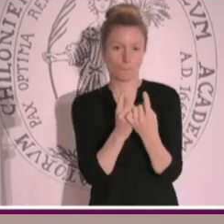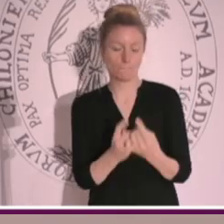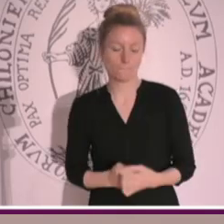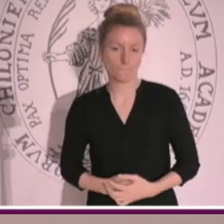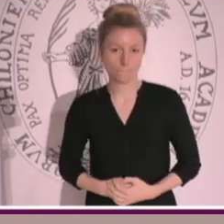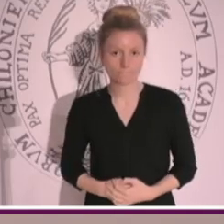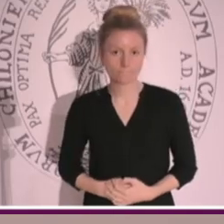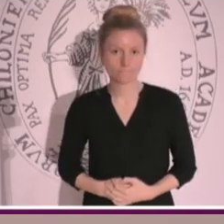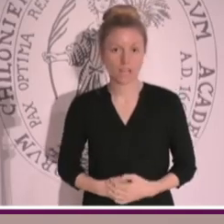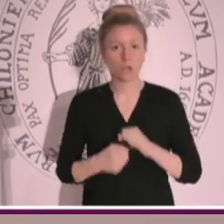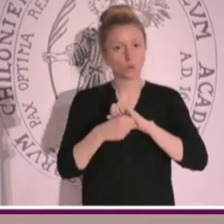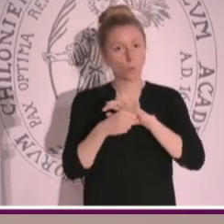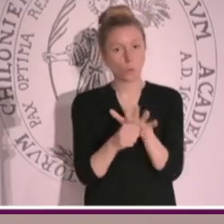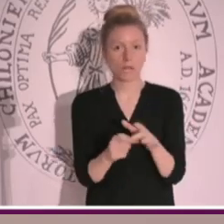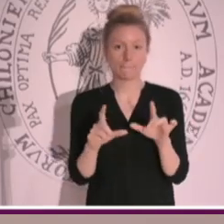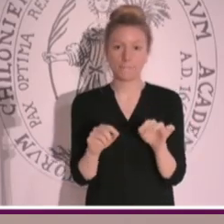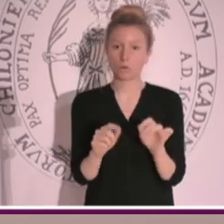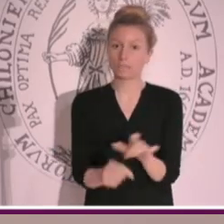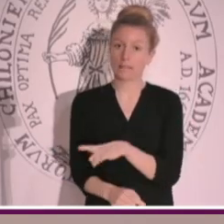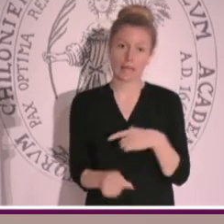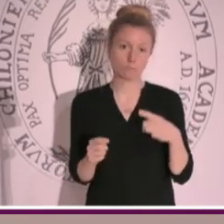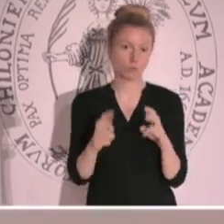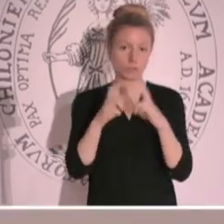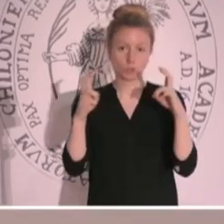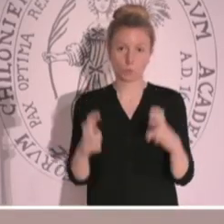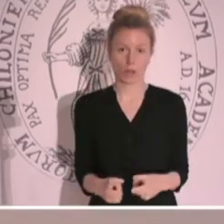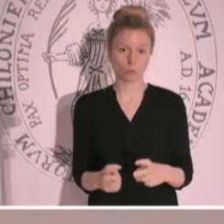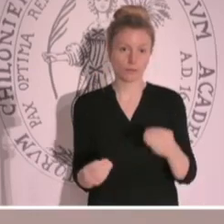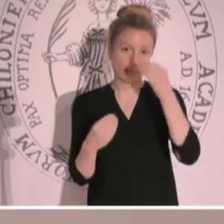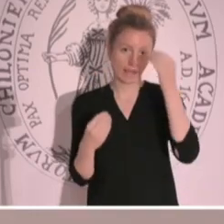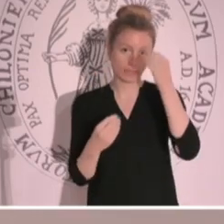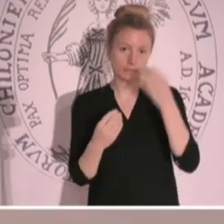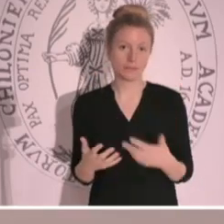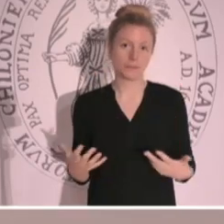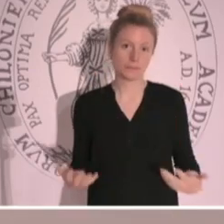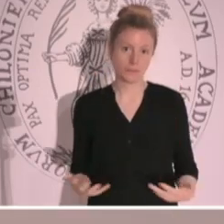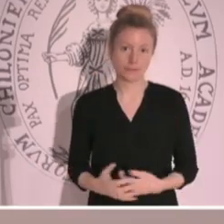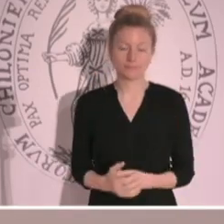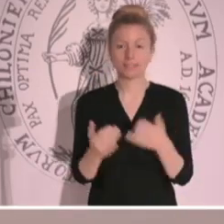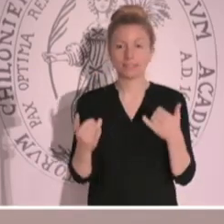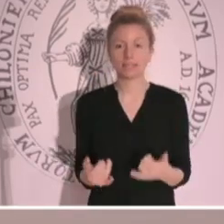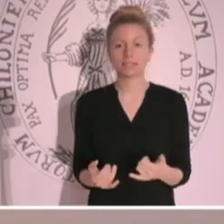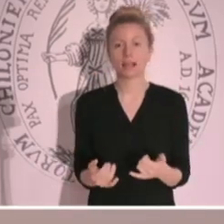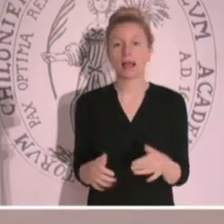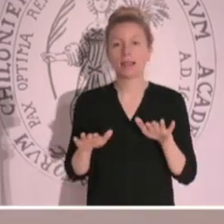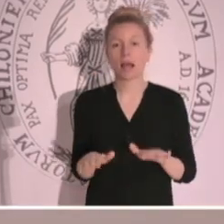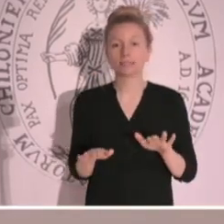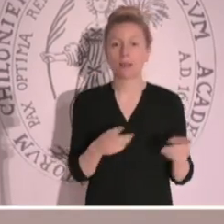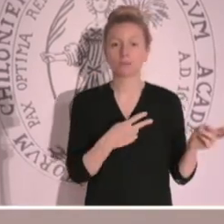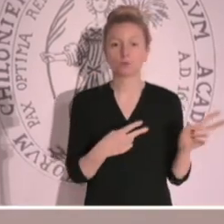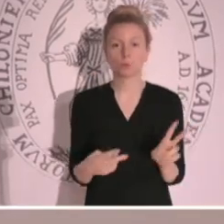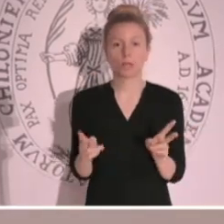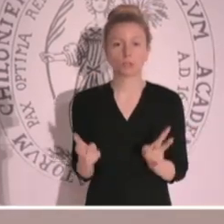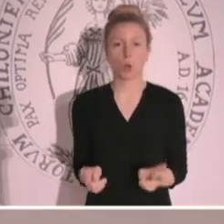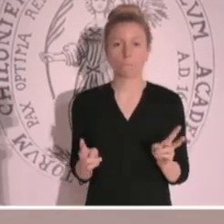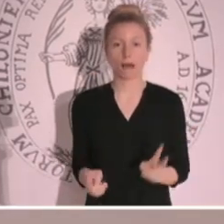füllen. Vor genau 5 Jahren war ich auch Ersti. Ich erinnere mich sehr gut daran. Ich war